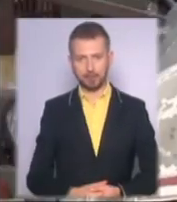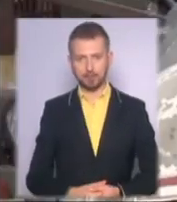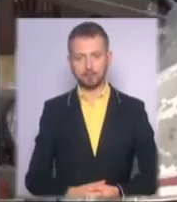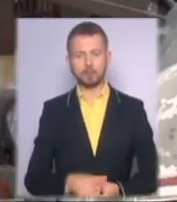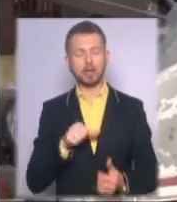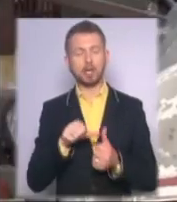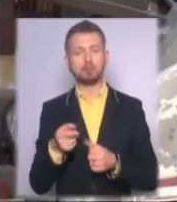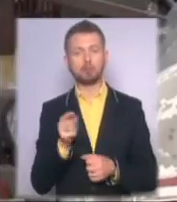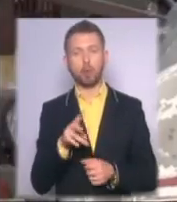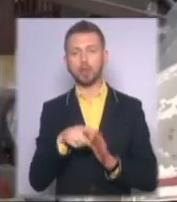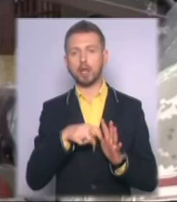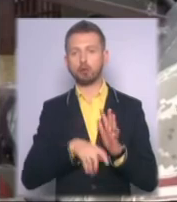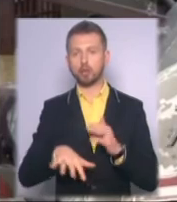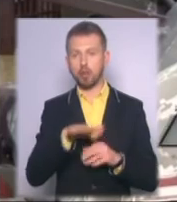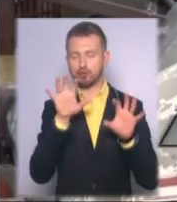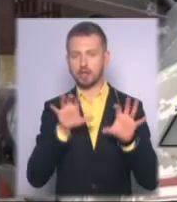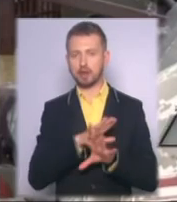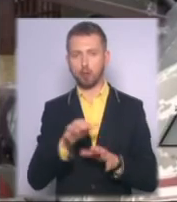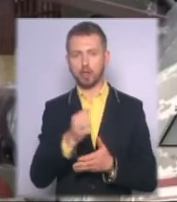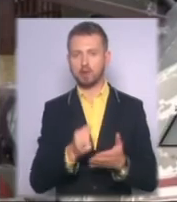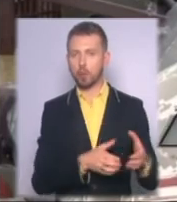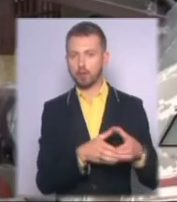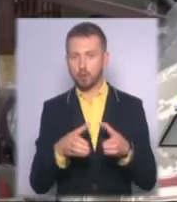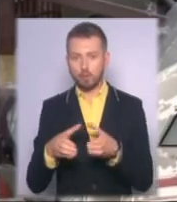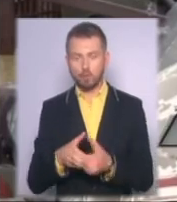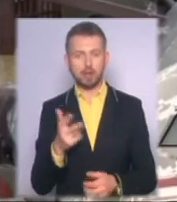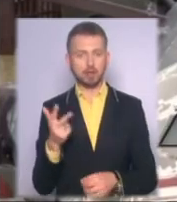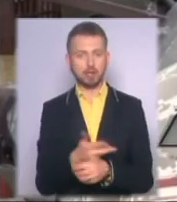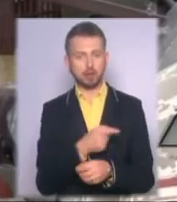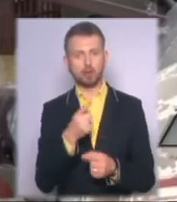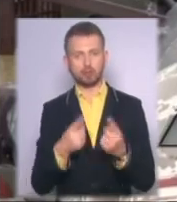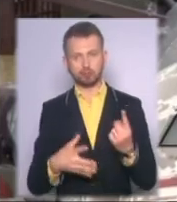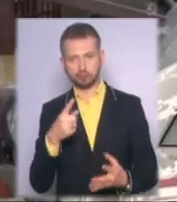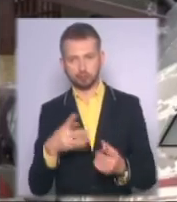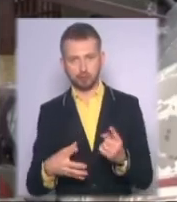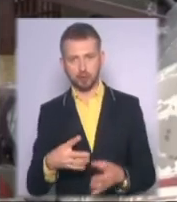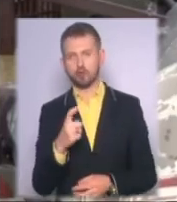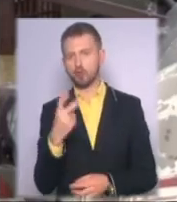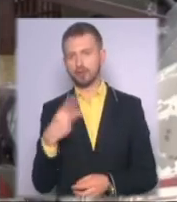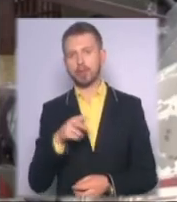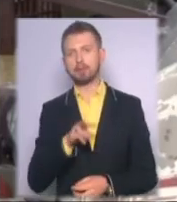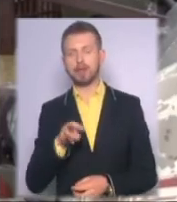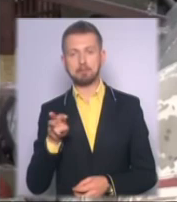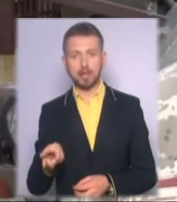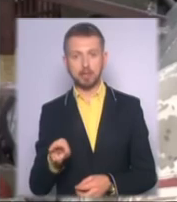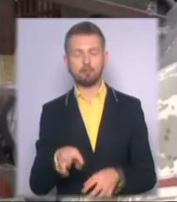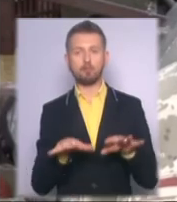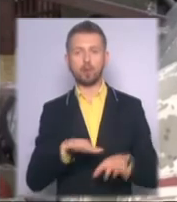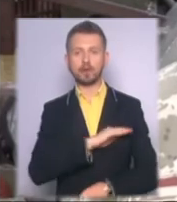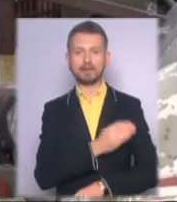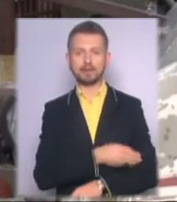Крім того, на Донеччині незаконні збройні формування тричі обстрілювали із мінометів калібру 120 мм позиції сил